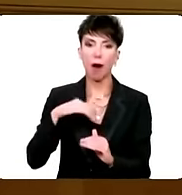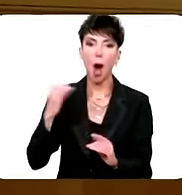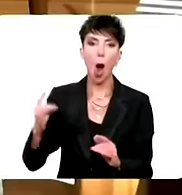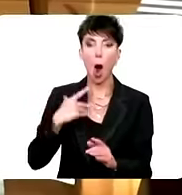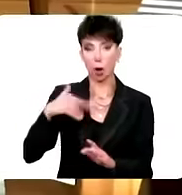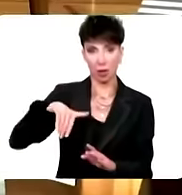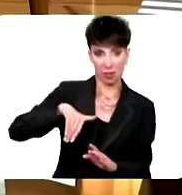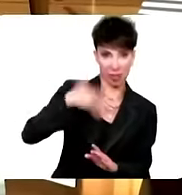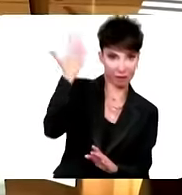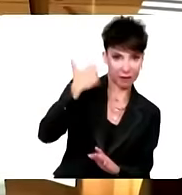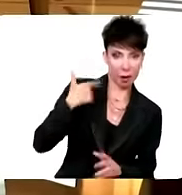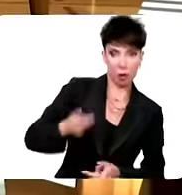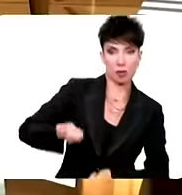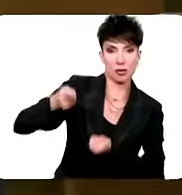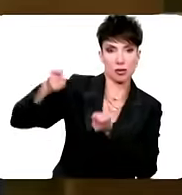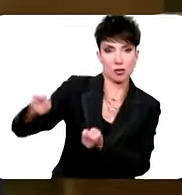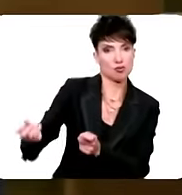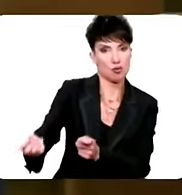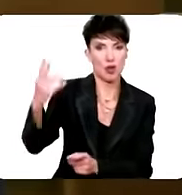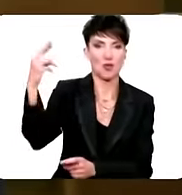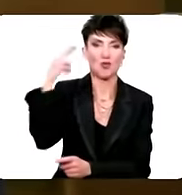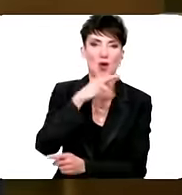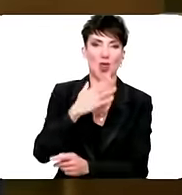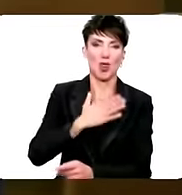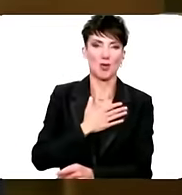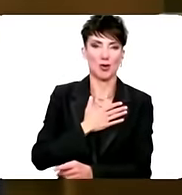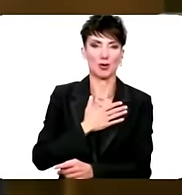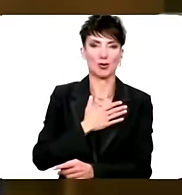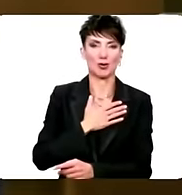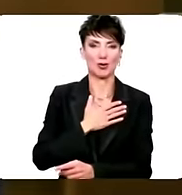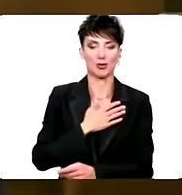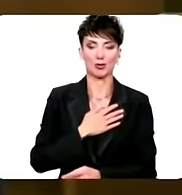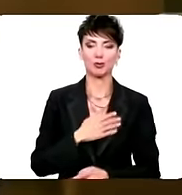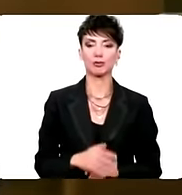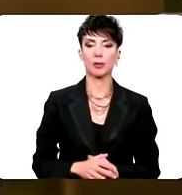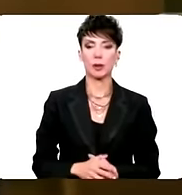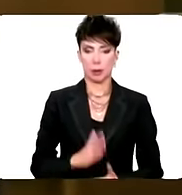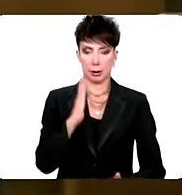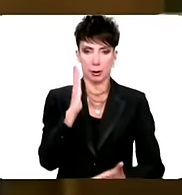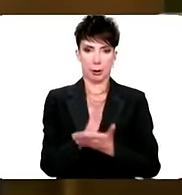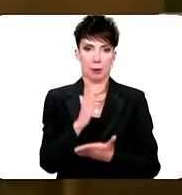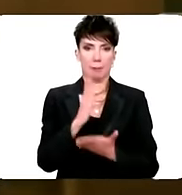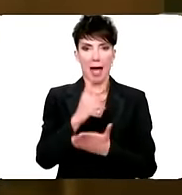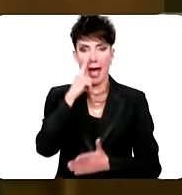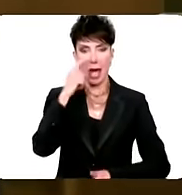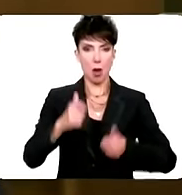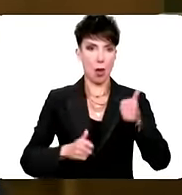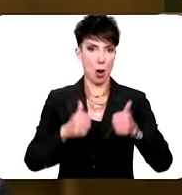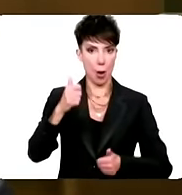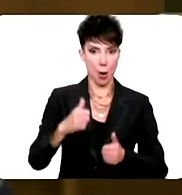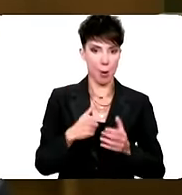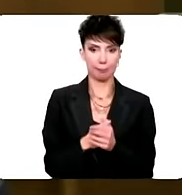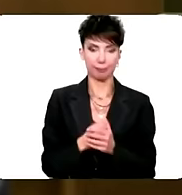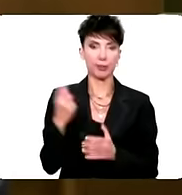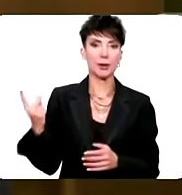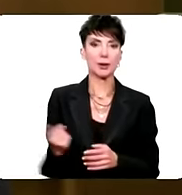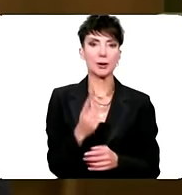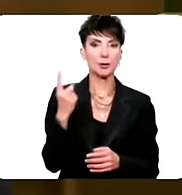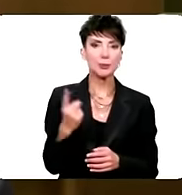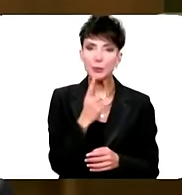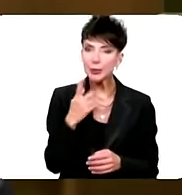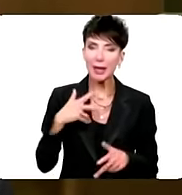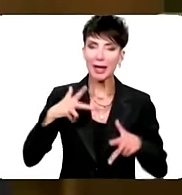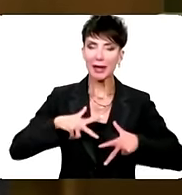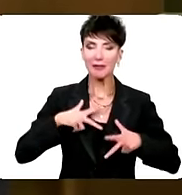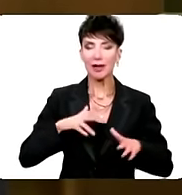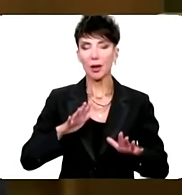εδώ. Είμαστε στα μέσα του Ιουνίου. Συνήθως τέτοιες εποχές οι κυβερνήσεις αρχίζουν σιγά σιγά να χαλαρώνουν ρυθμούς,